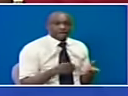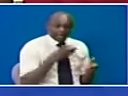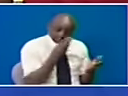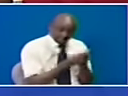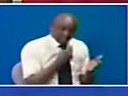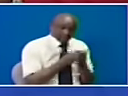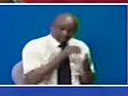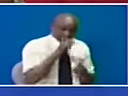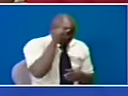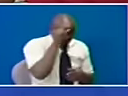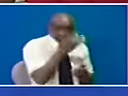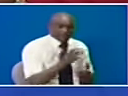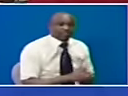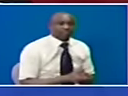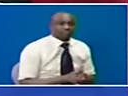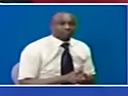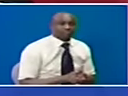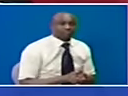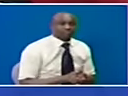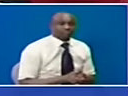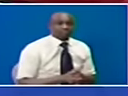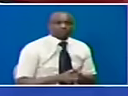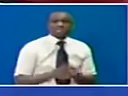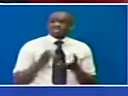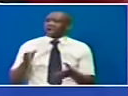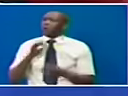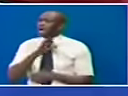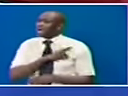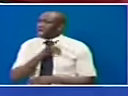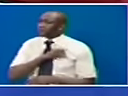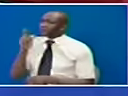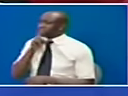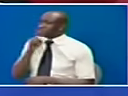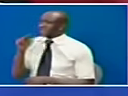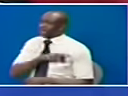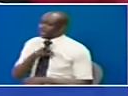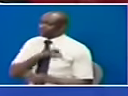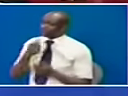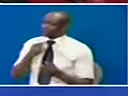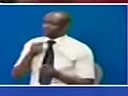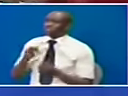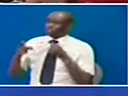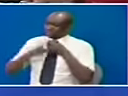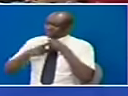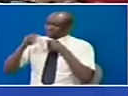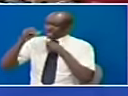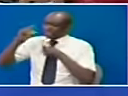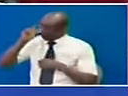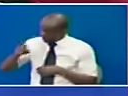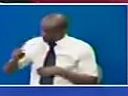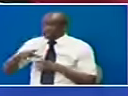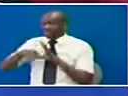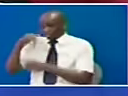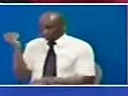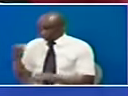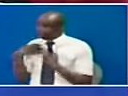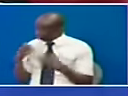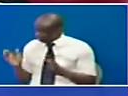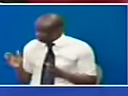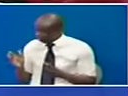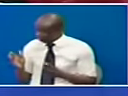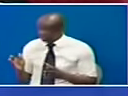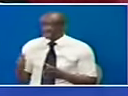katika ile serikali yenye unahudumia. Kwamba ile allowance, ile risk allowance ya takriban shilingi milioni 6 imeondolewa. Yes. Ile 50%